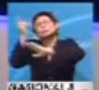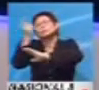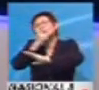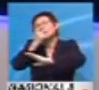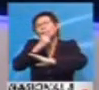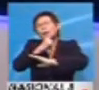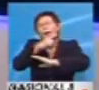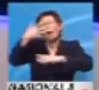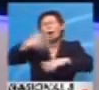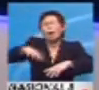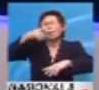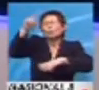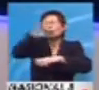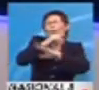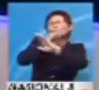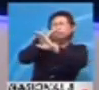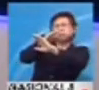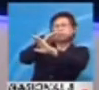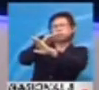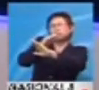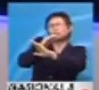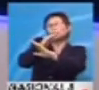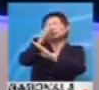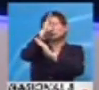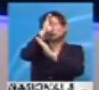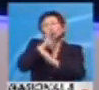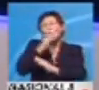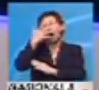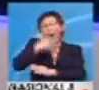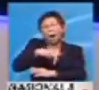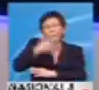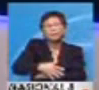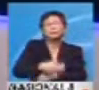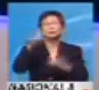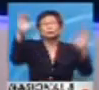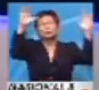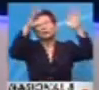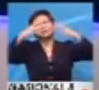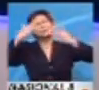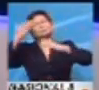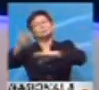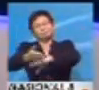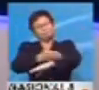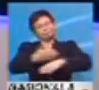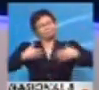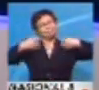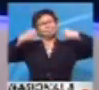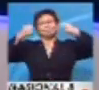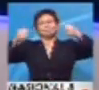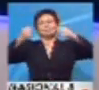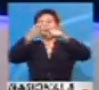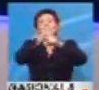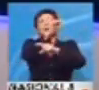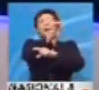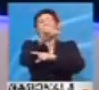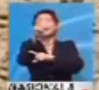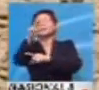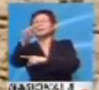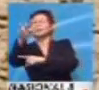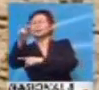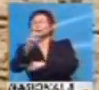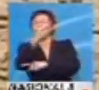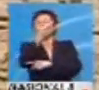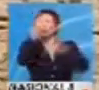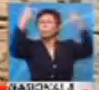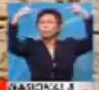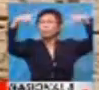kesan kepanasan melampau seperti stroke haba juga memohon keadaan cuaca kembali pulih daripada fenomena El Nino ketua